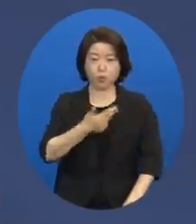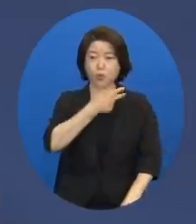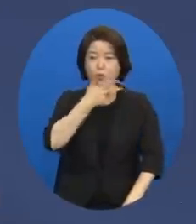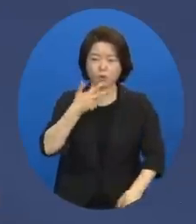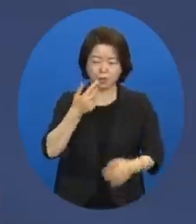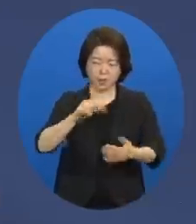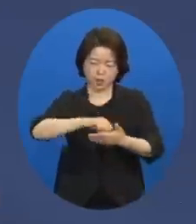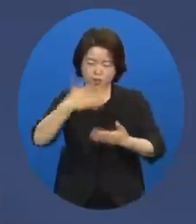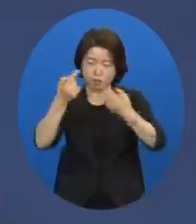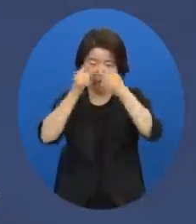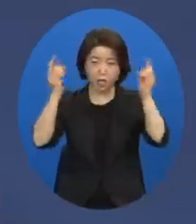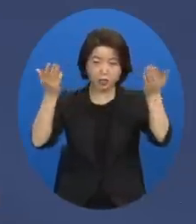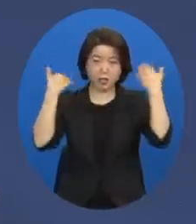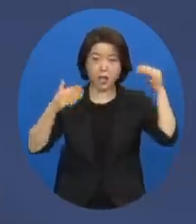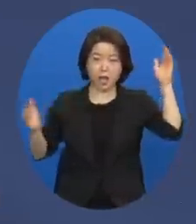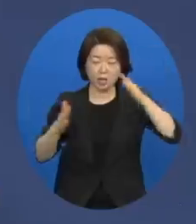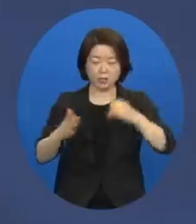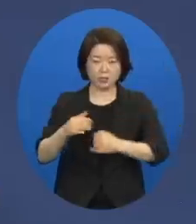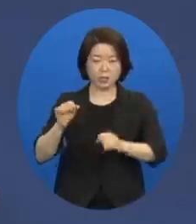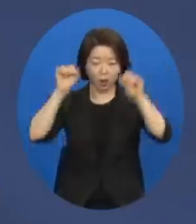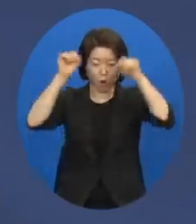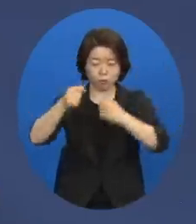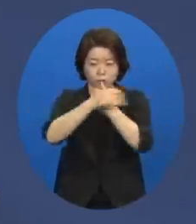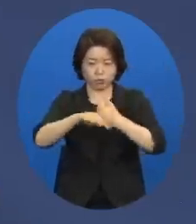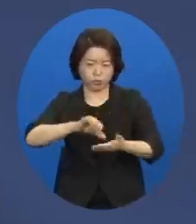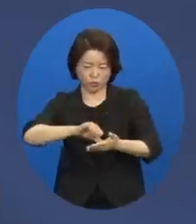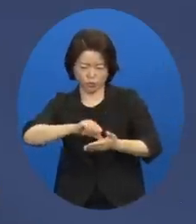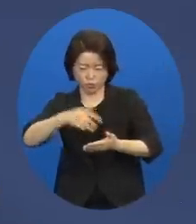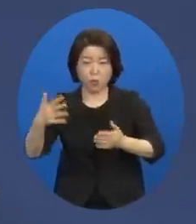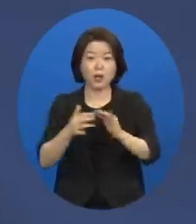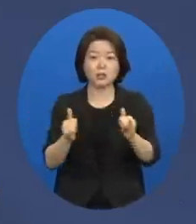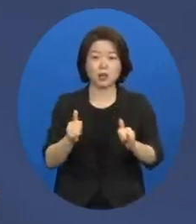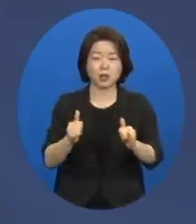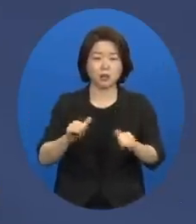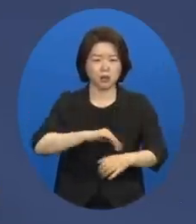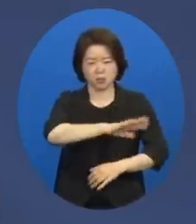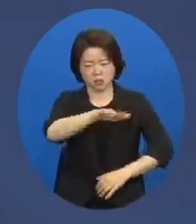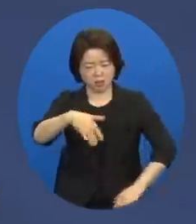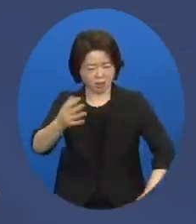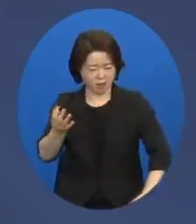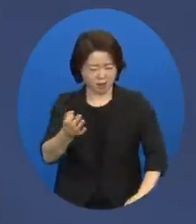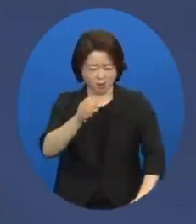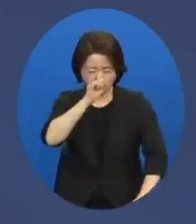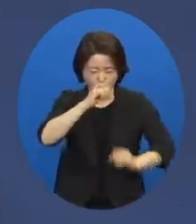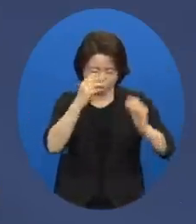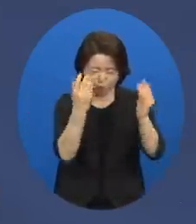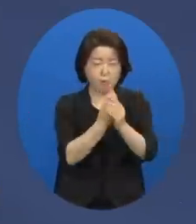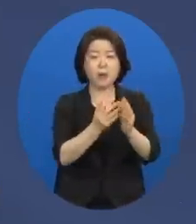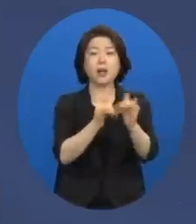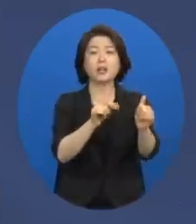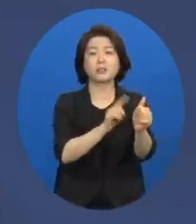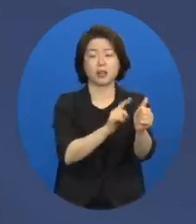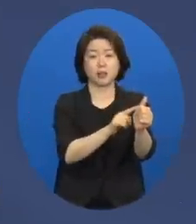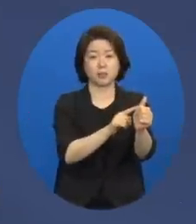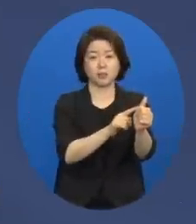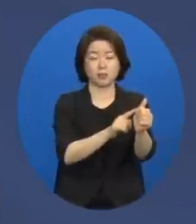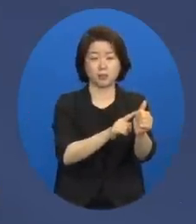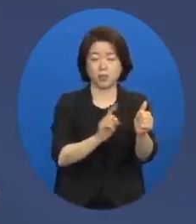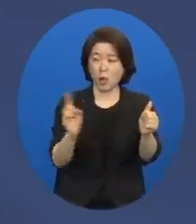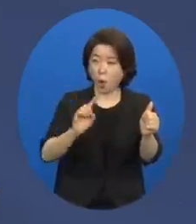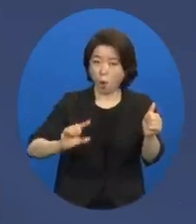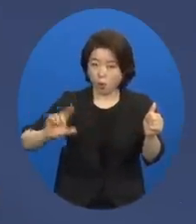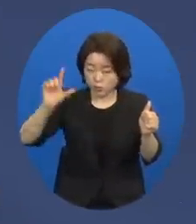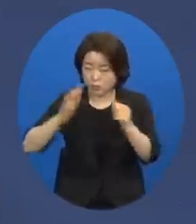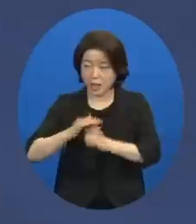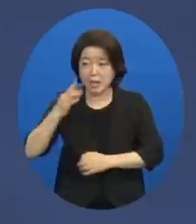학생이죠. 거기다가 스포츠 스타죠. 뭐 하나 부족할 게 없이 준비된 사람이었어요. 근데 그 사람에게 어느 날 미국